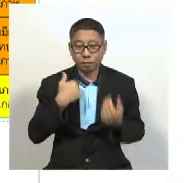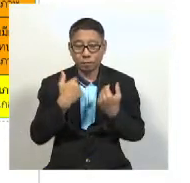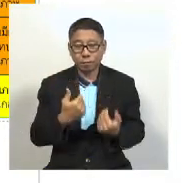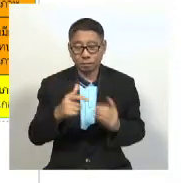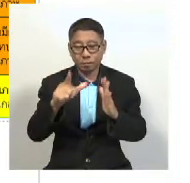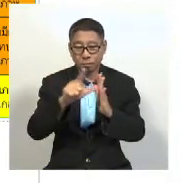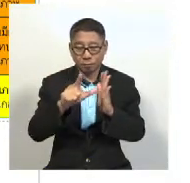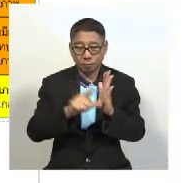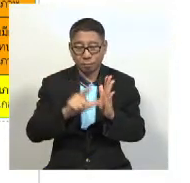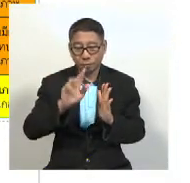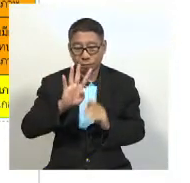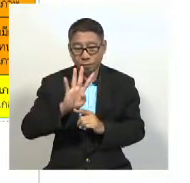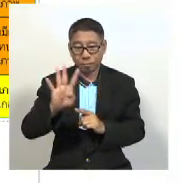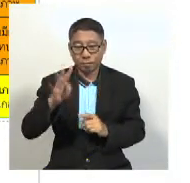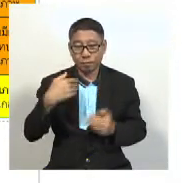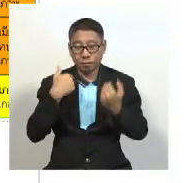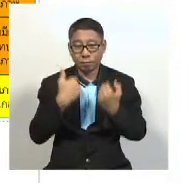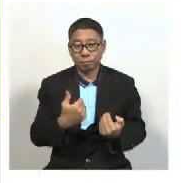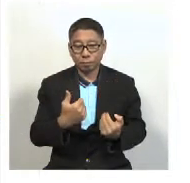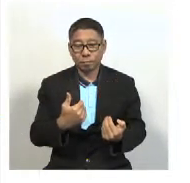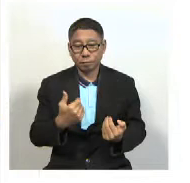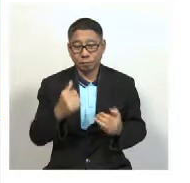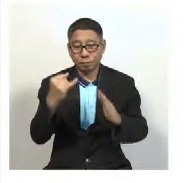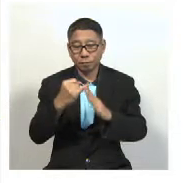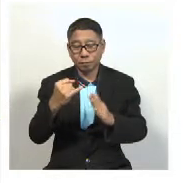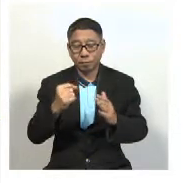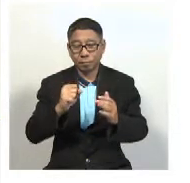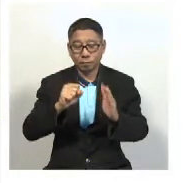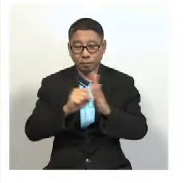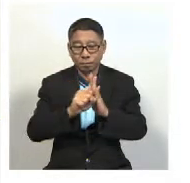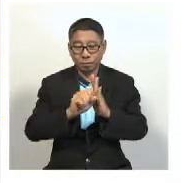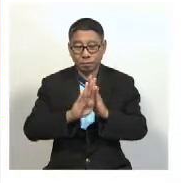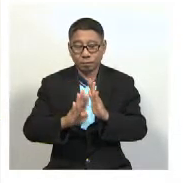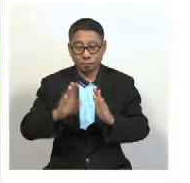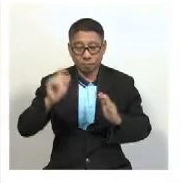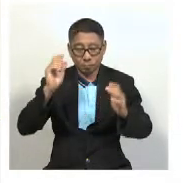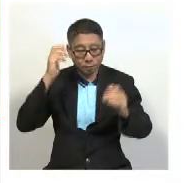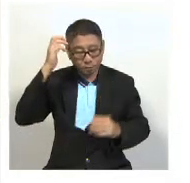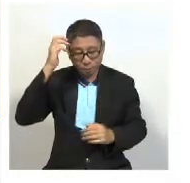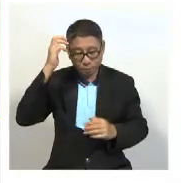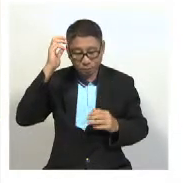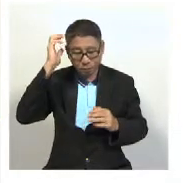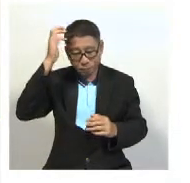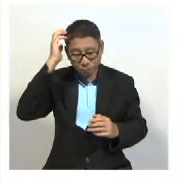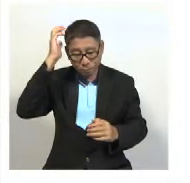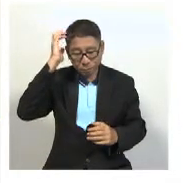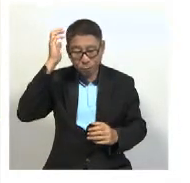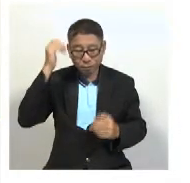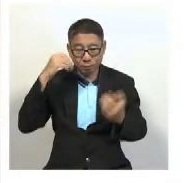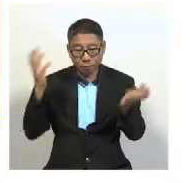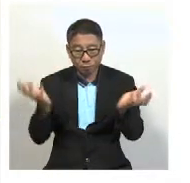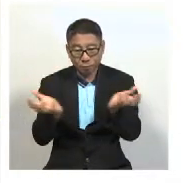ขณะที่บริเวณตำบลหน้าพระลานอำเภอเฉลิมพระเกียรติจังหวัดสระบุรีค่าฝุ่นละอองอยู่ในระดับที่เริ่มส่งผลกระท